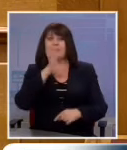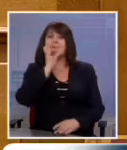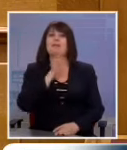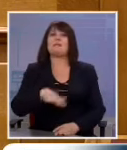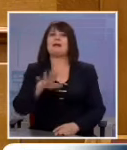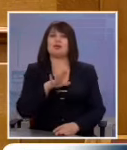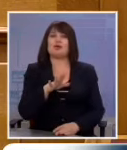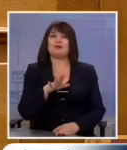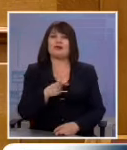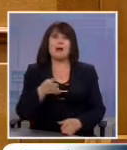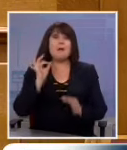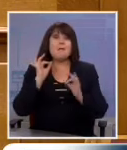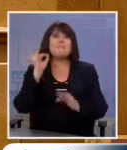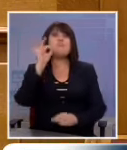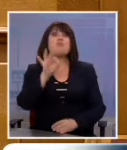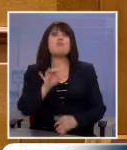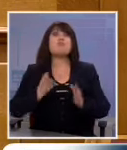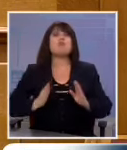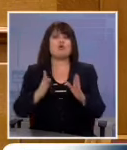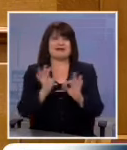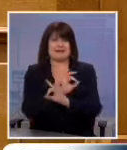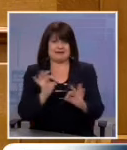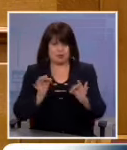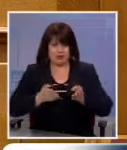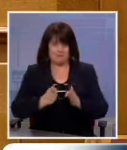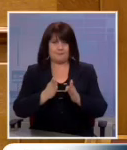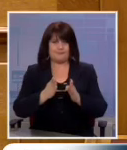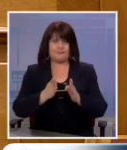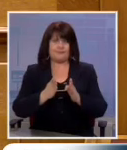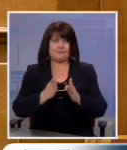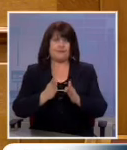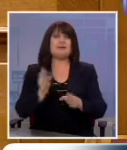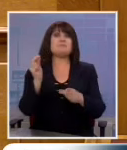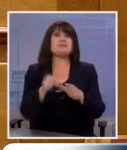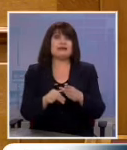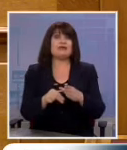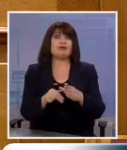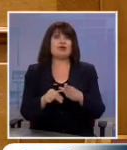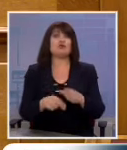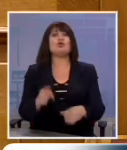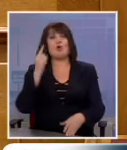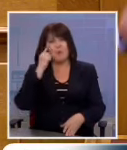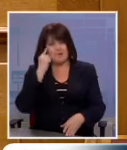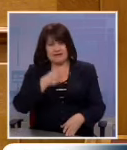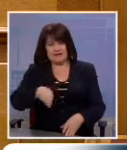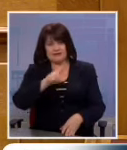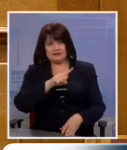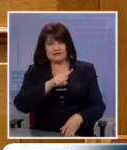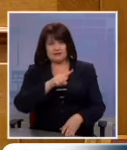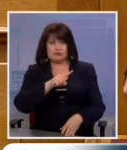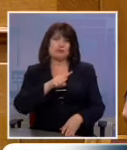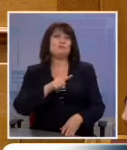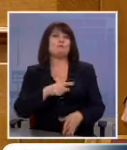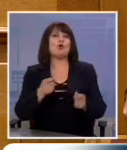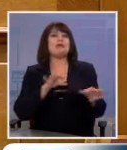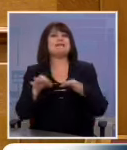πραγματικότητα μας οδηγούν με μαθηματικό τρόπο σε μία ψήφο που νομίζουν ότι θα εκπραγματώσει